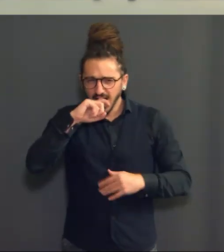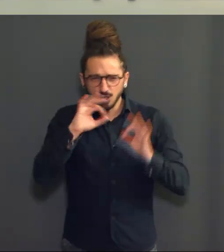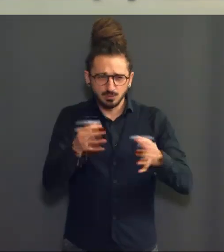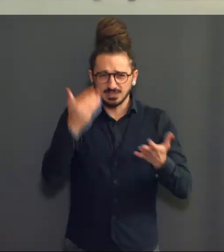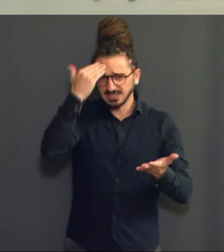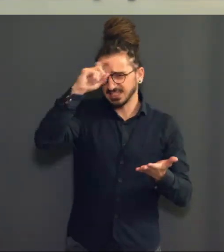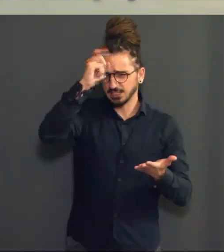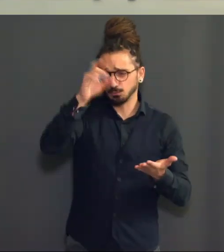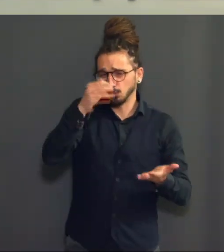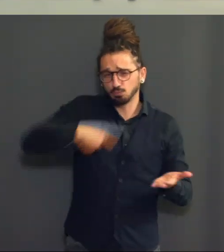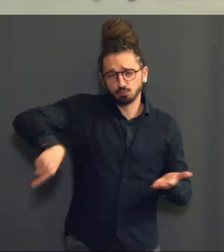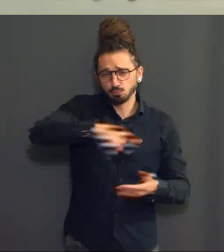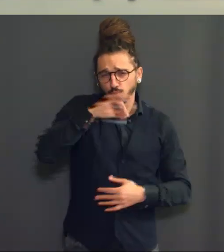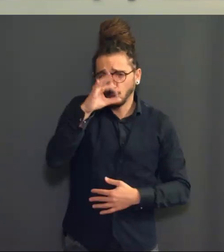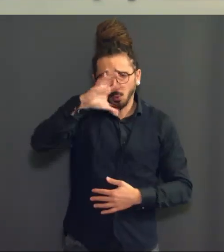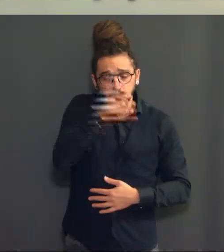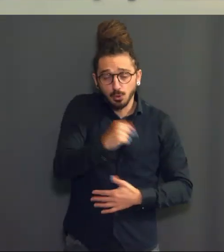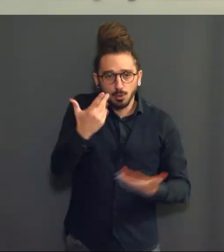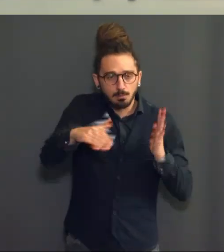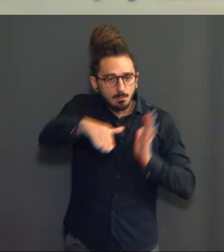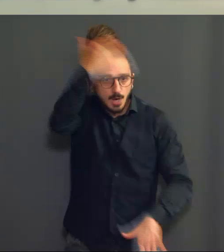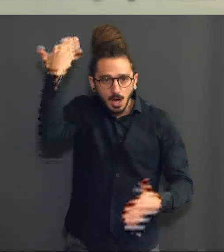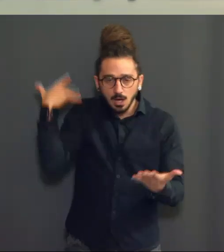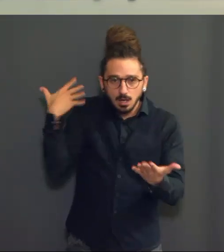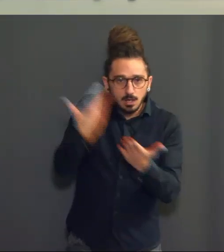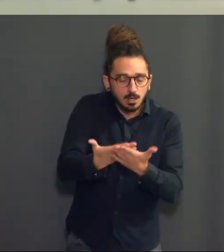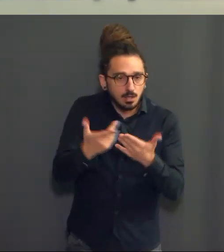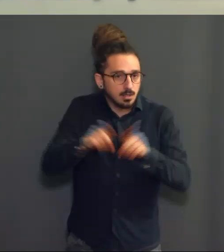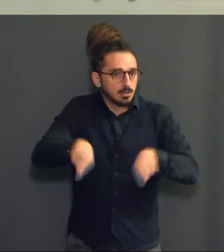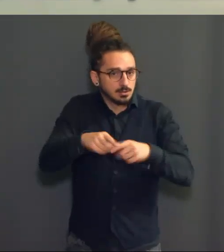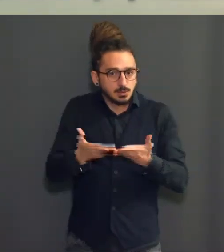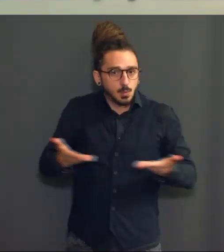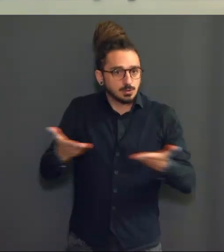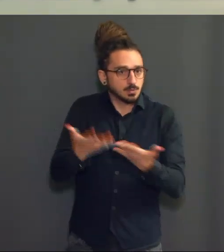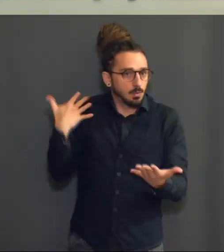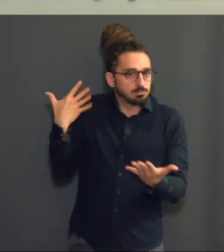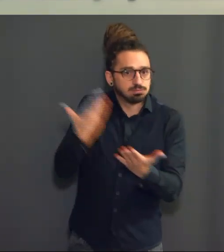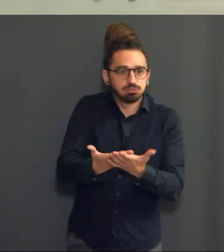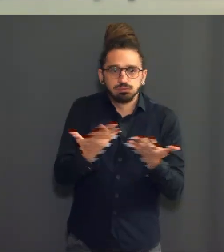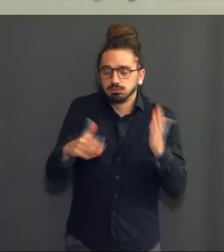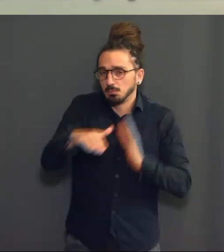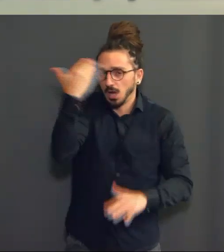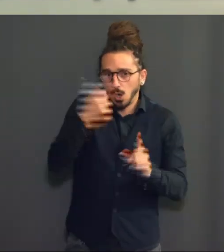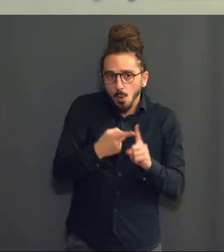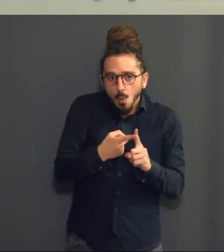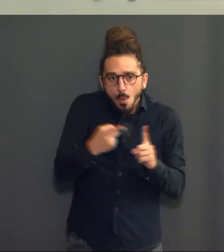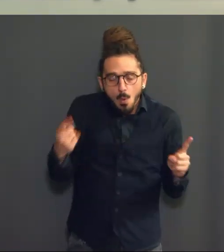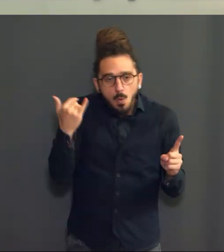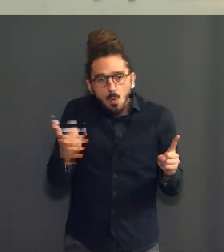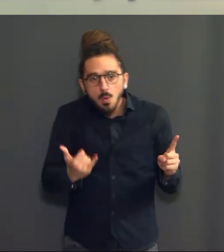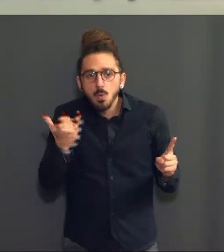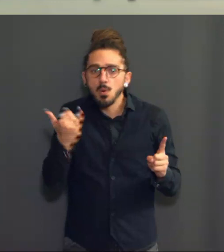peu usés par les circonstances et de devoir supporter au long cours cette situation. Mais à nouveau, n'oublions pas qu'un contact est un risque